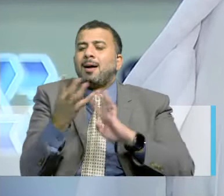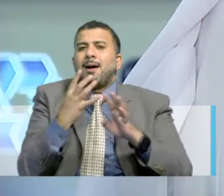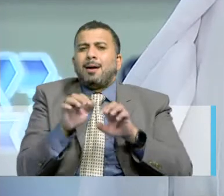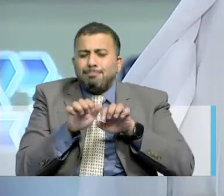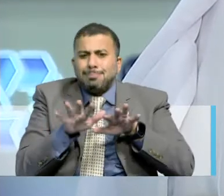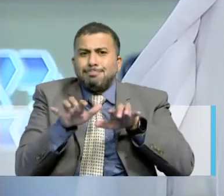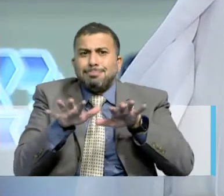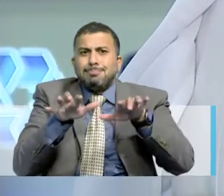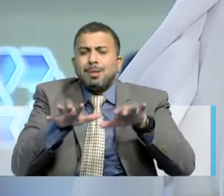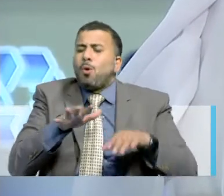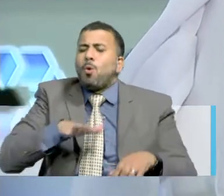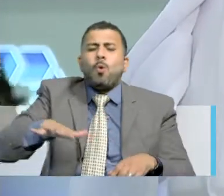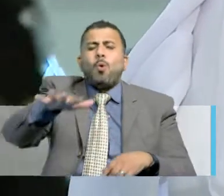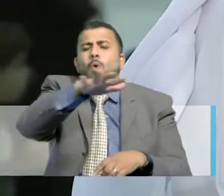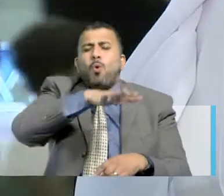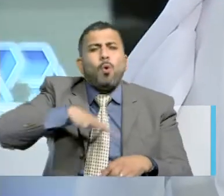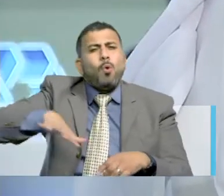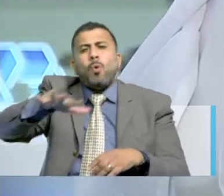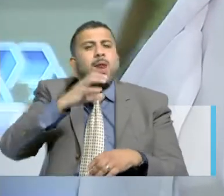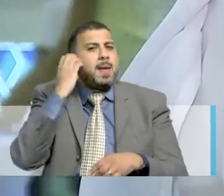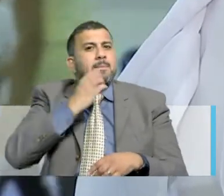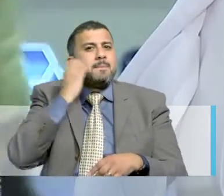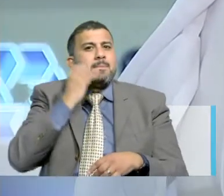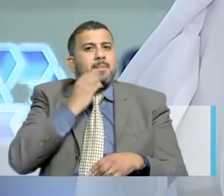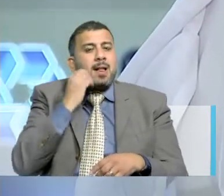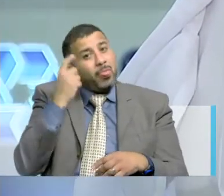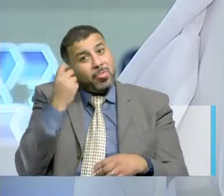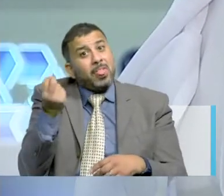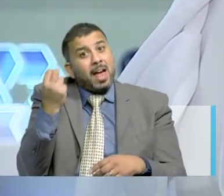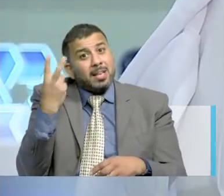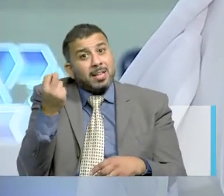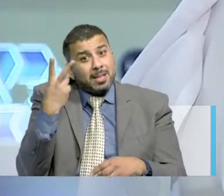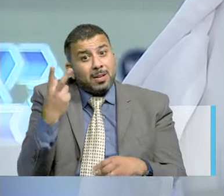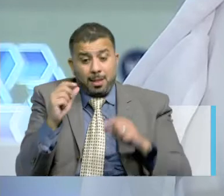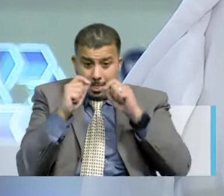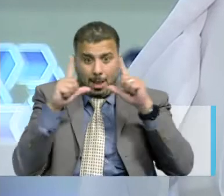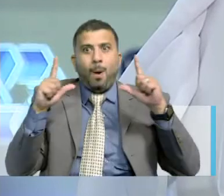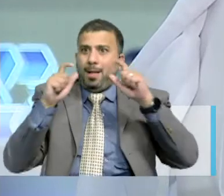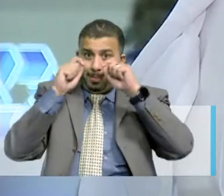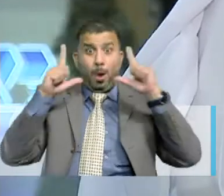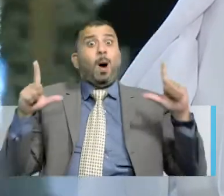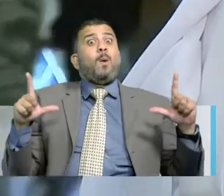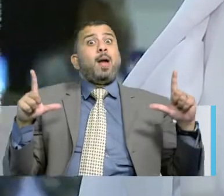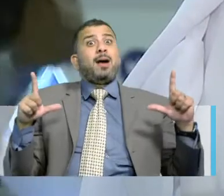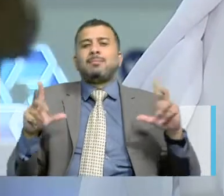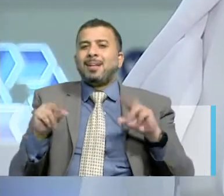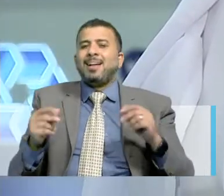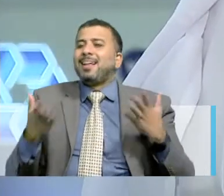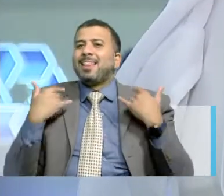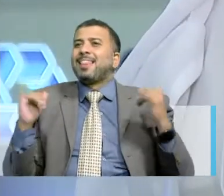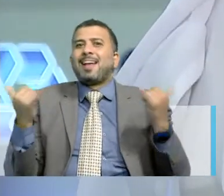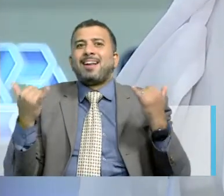إلى كل قاطني دولة الإمارات، هي حملة تثقيفية وتوعوية في نفس الوقت هي